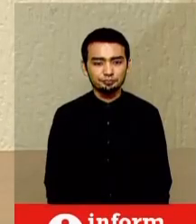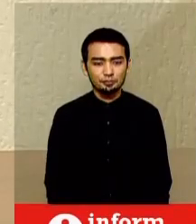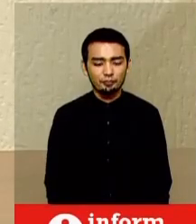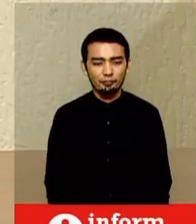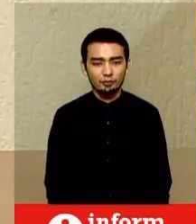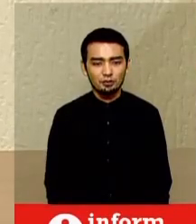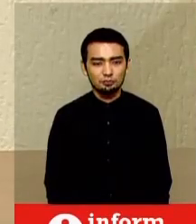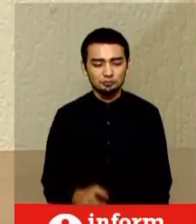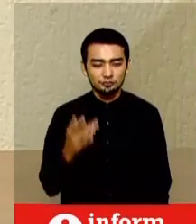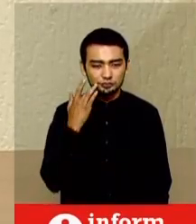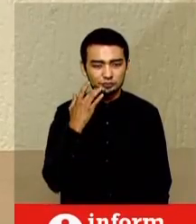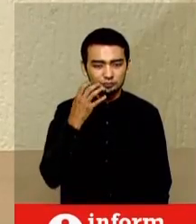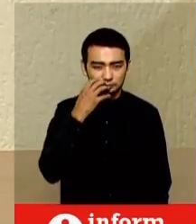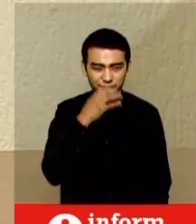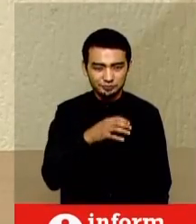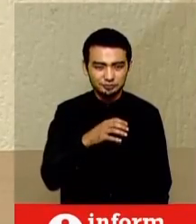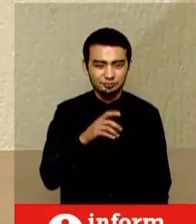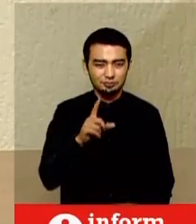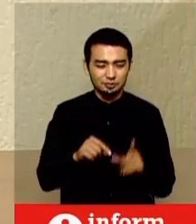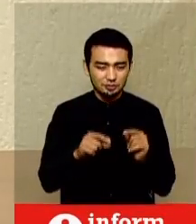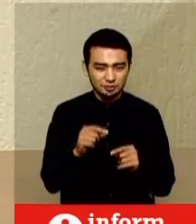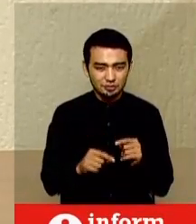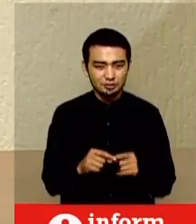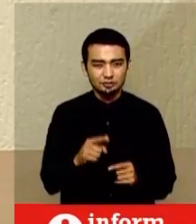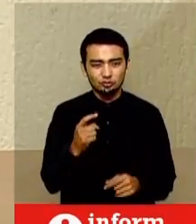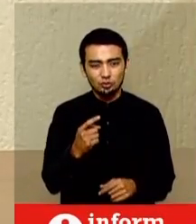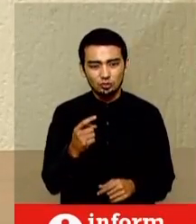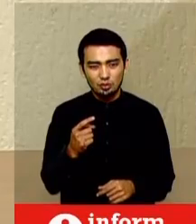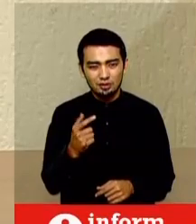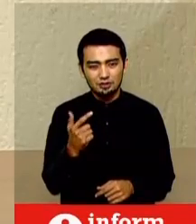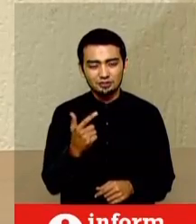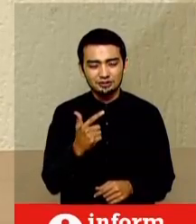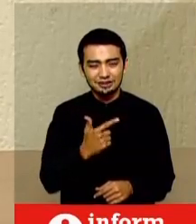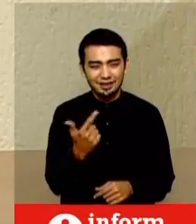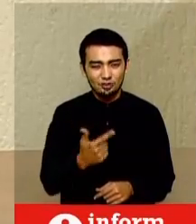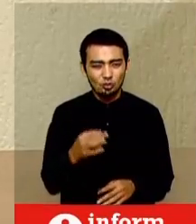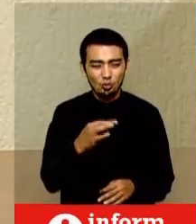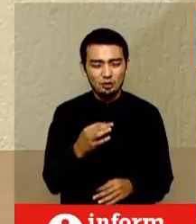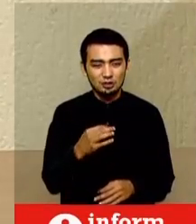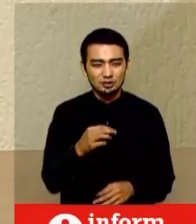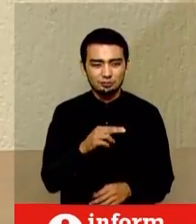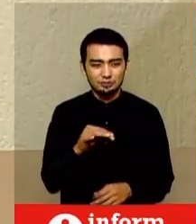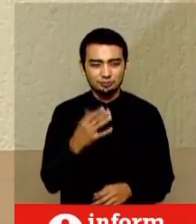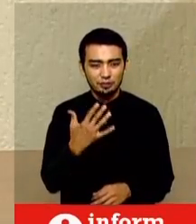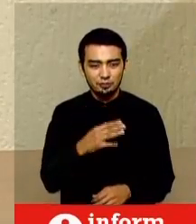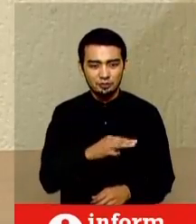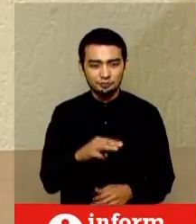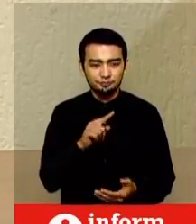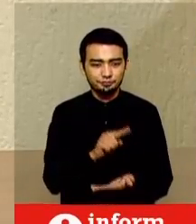Всегда кипяченое молоко. Желательно 100 градусов при 5 минутах. Обязательное